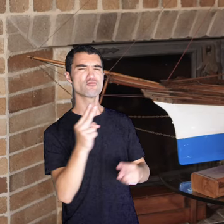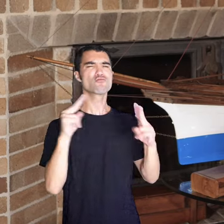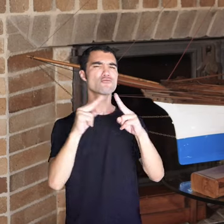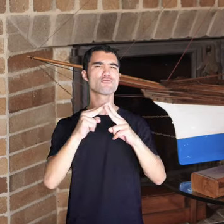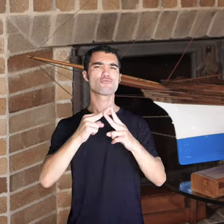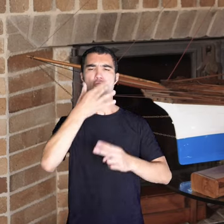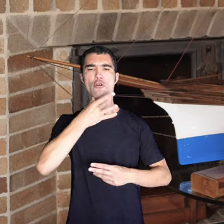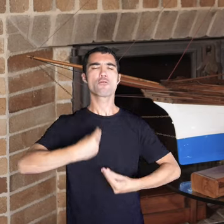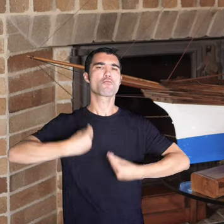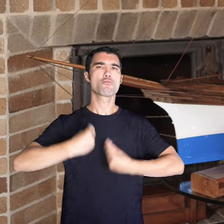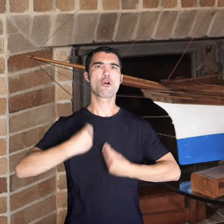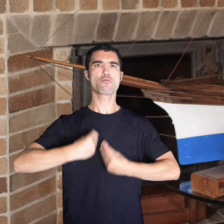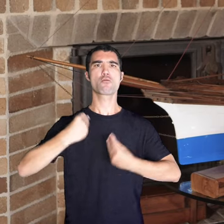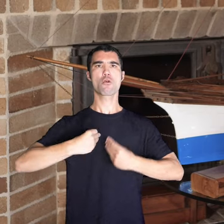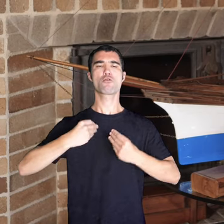i